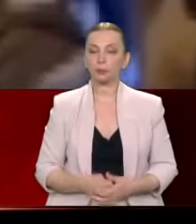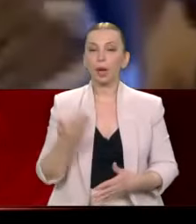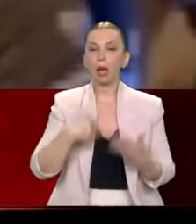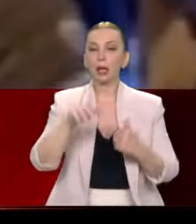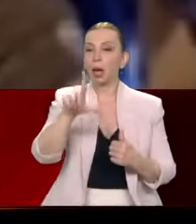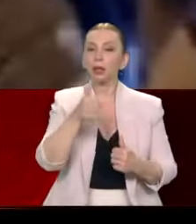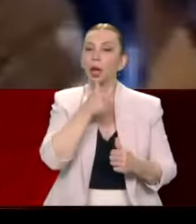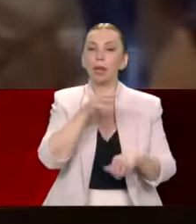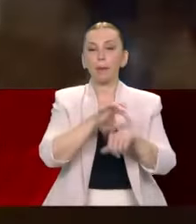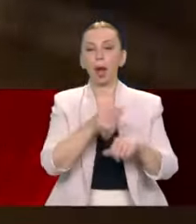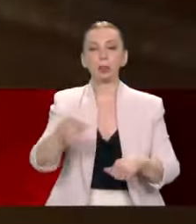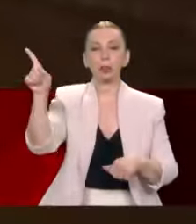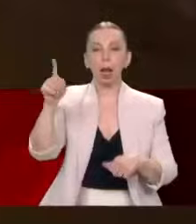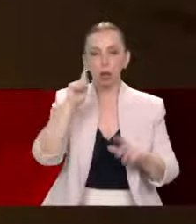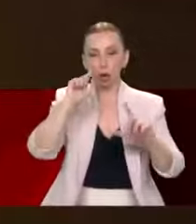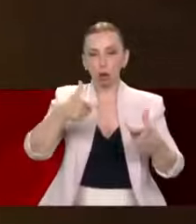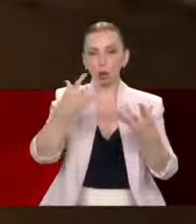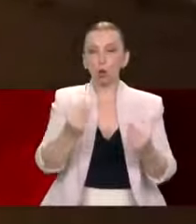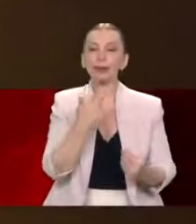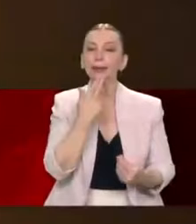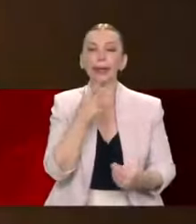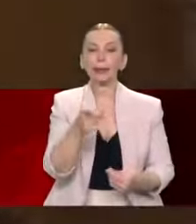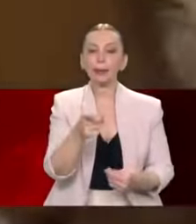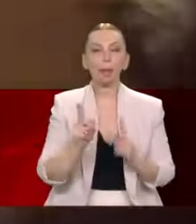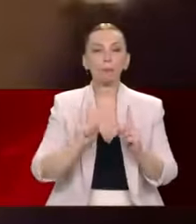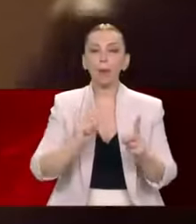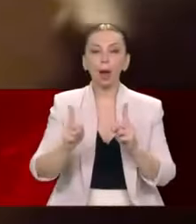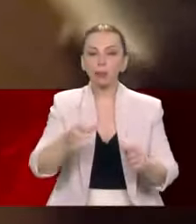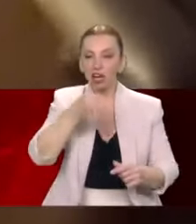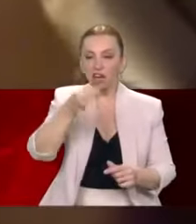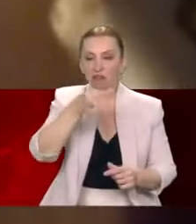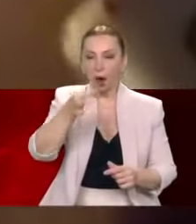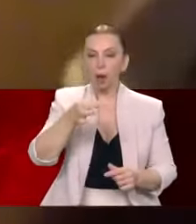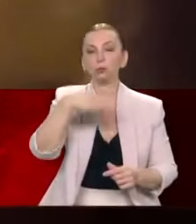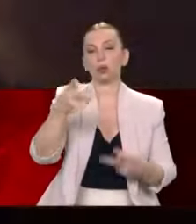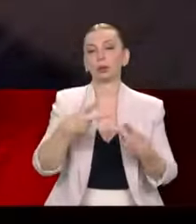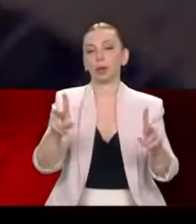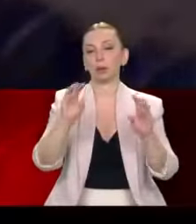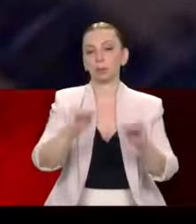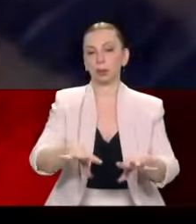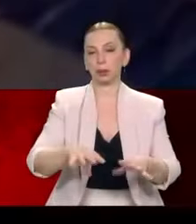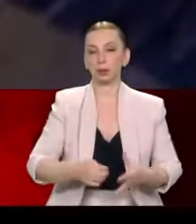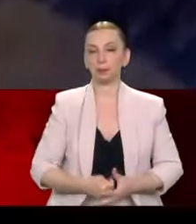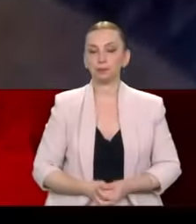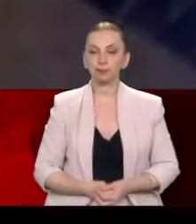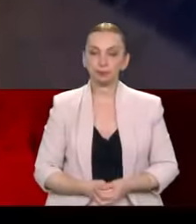Yaralı adam hastaneye kaldırıldı. Gözaltına alınan kadınsa adli kontrol şartıyla serbest bırakıldı.